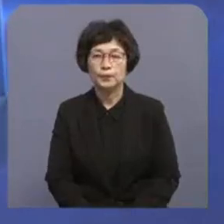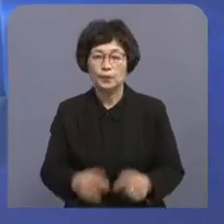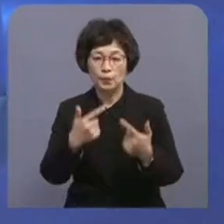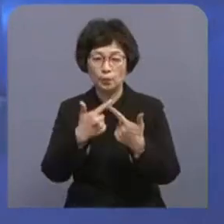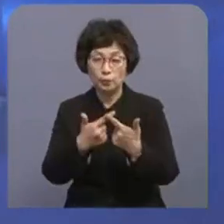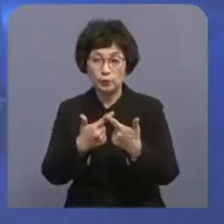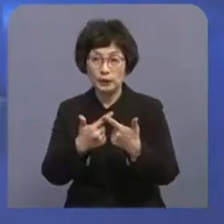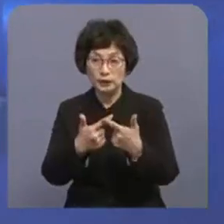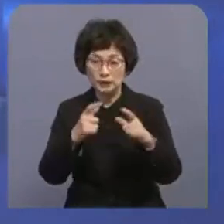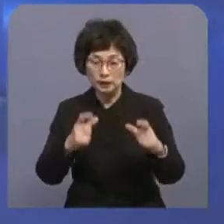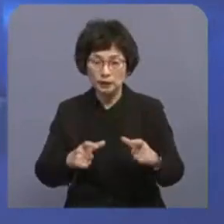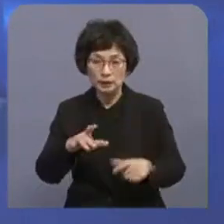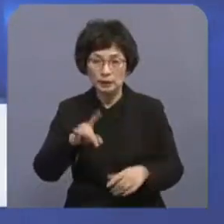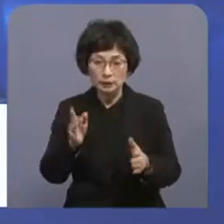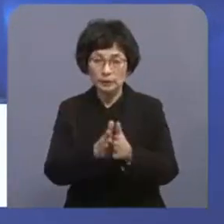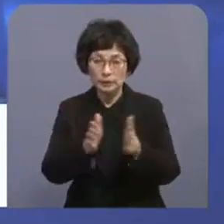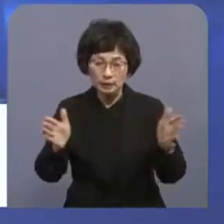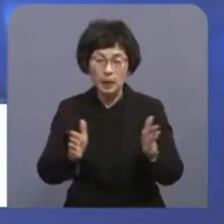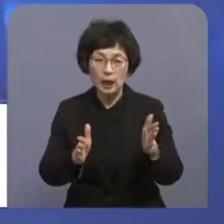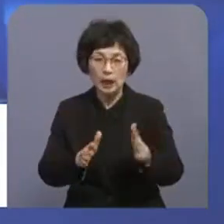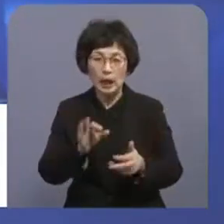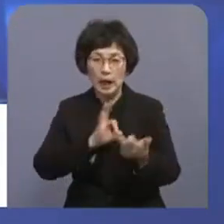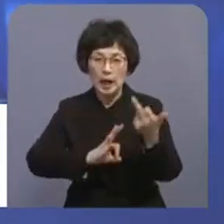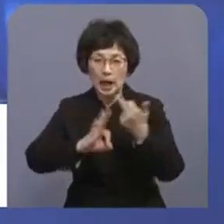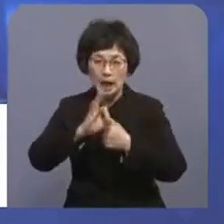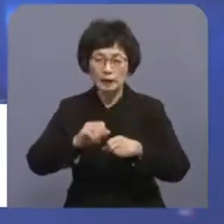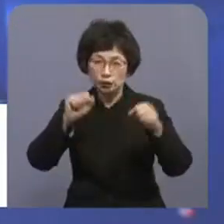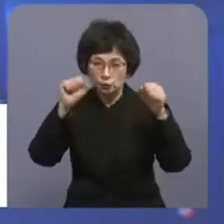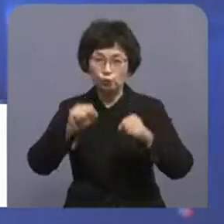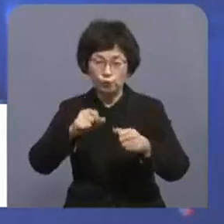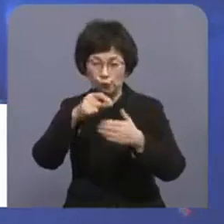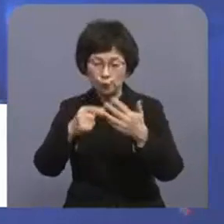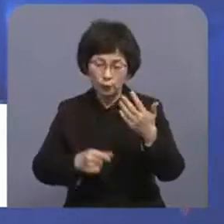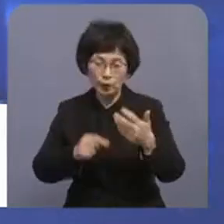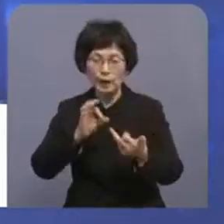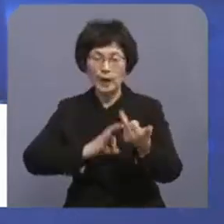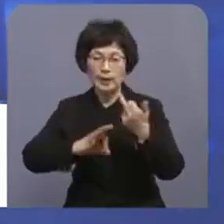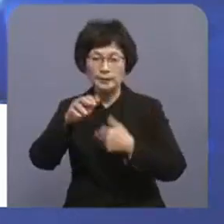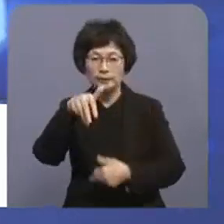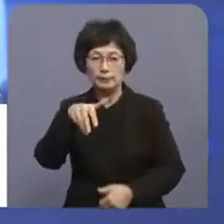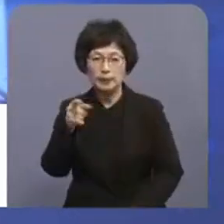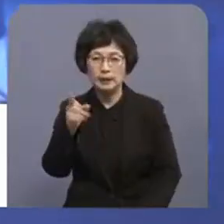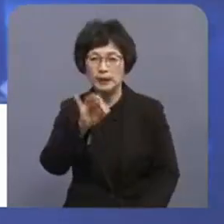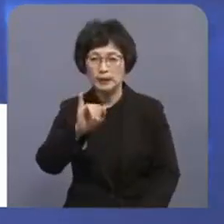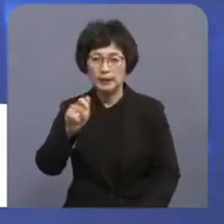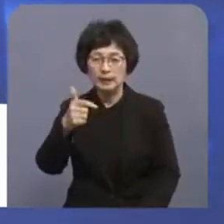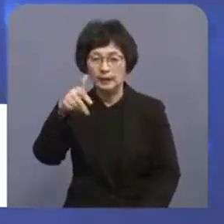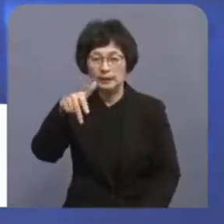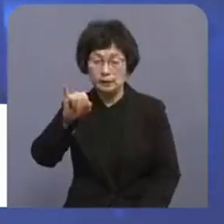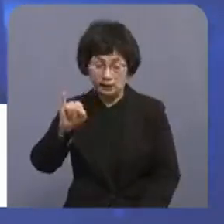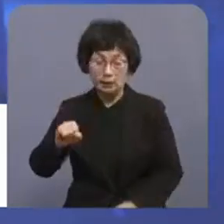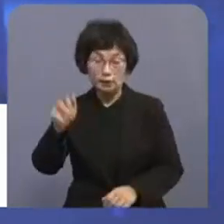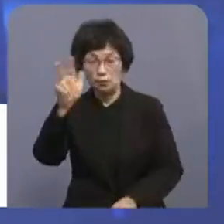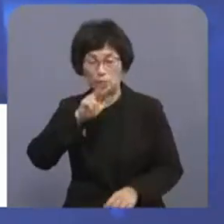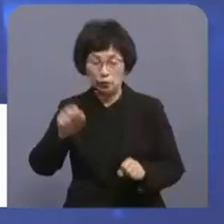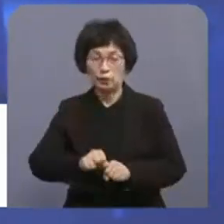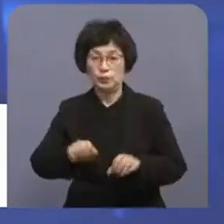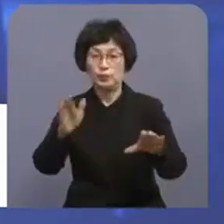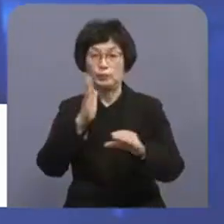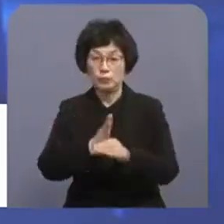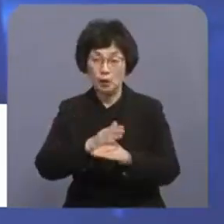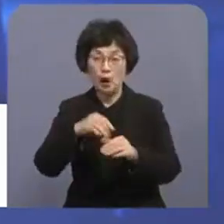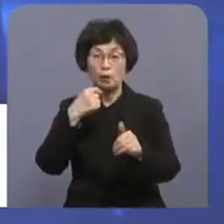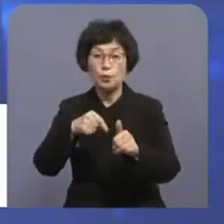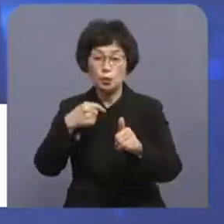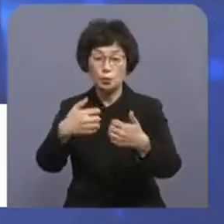네, 부산이 올해 처음 시작한 영교시 아침 운동 프로그램인 아침 체인지 정책이 전국적으로 퍼지고 있습니다.